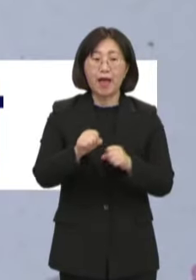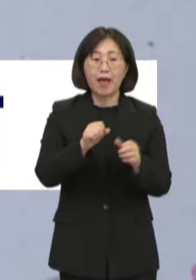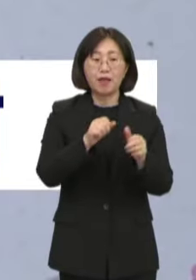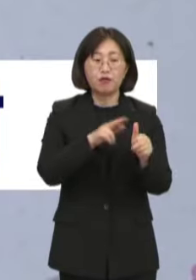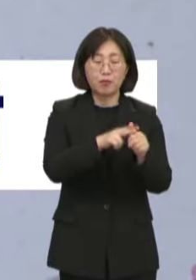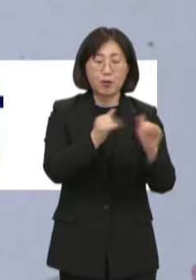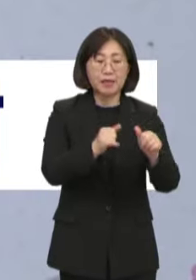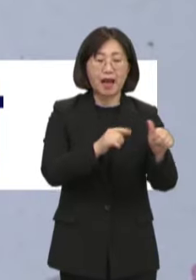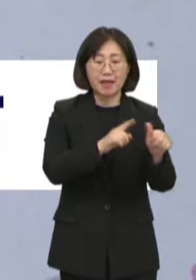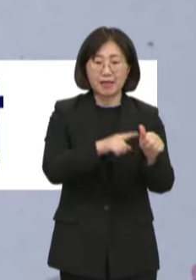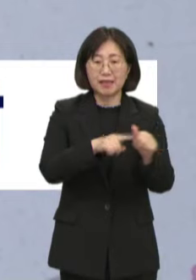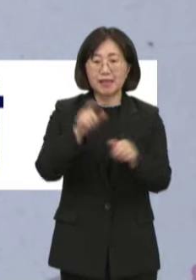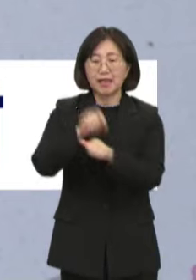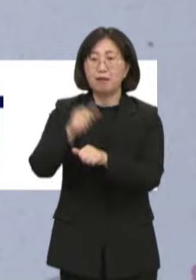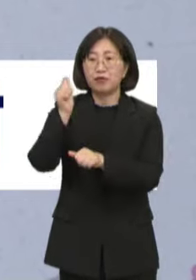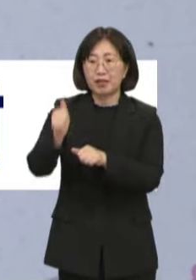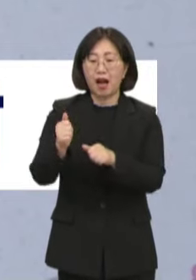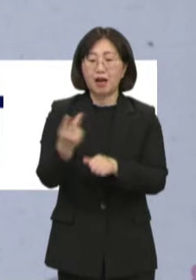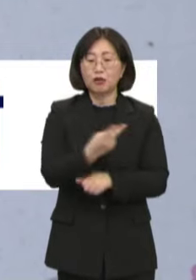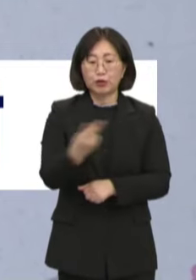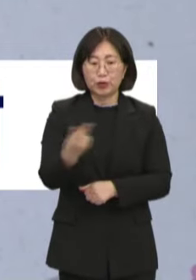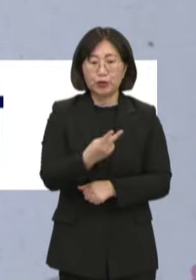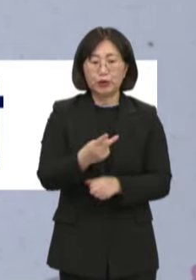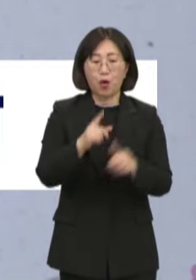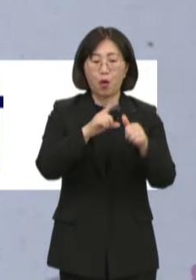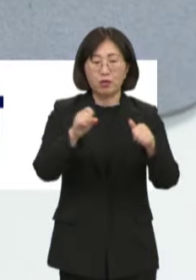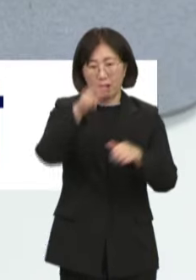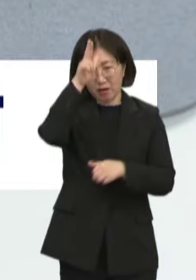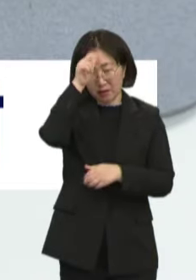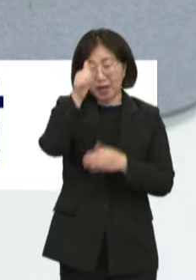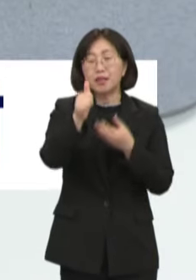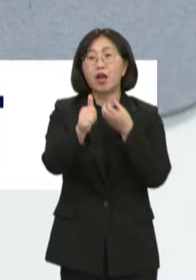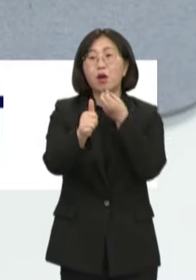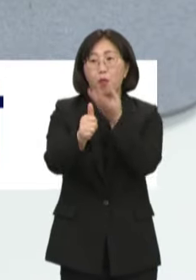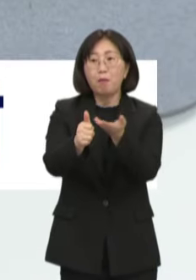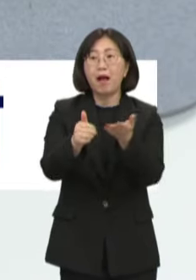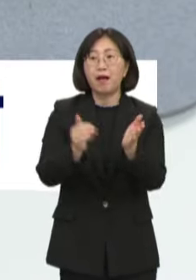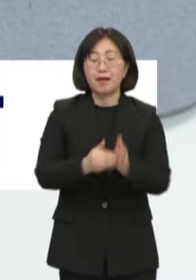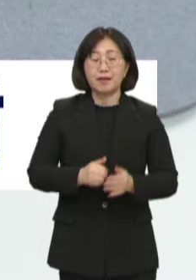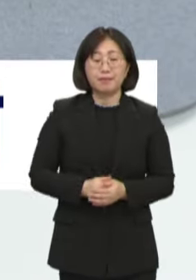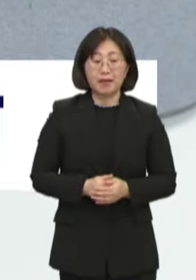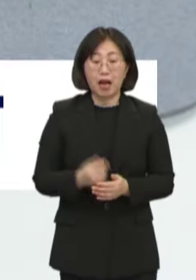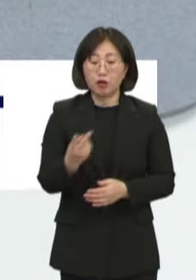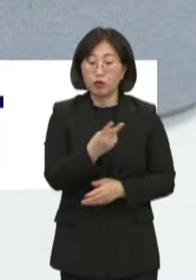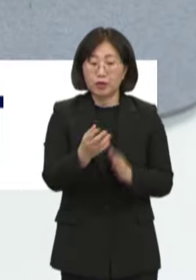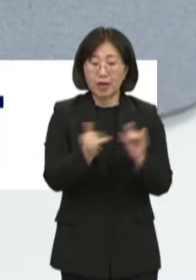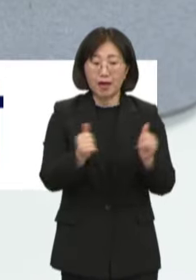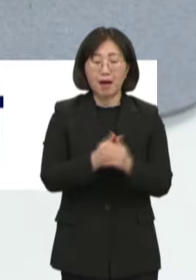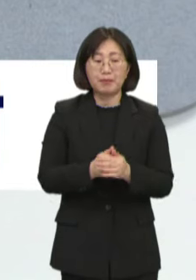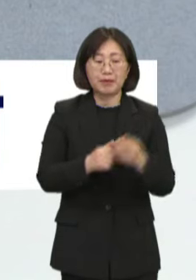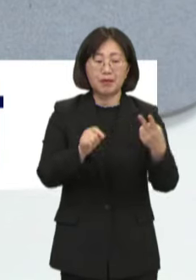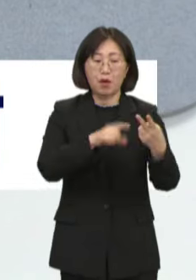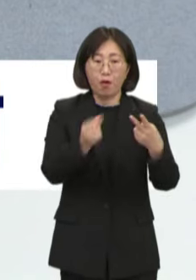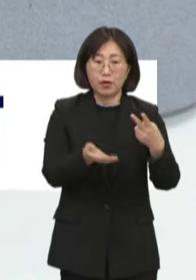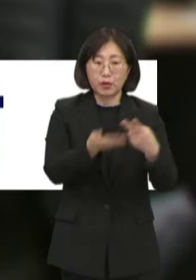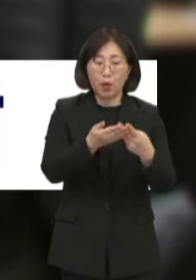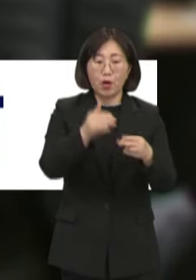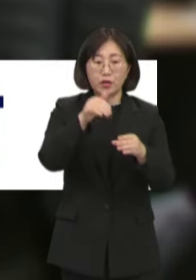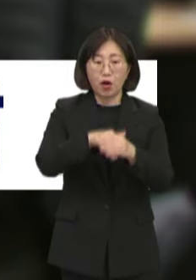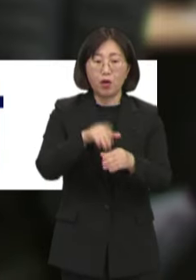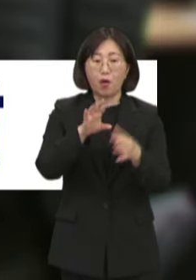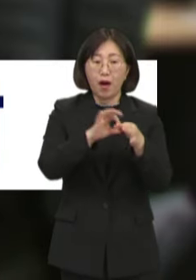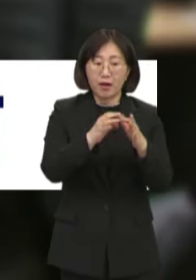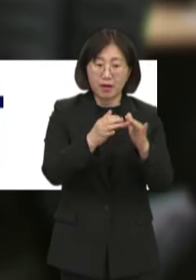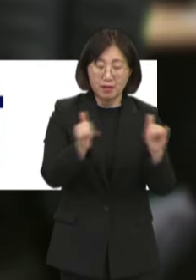예비후보자 A씨와 선거사무장 B씨를 홍성경찰서에 고발했습니다. A씨와 B씨는 지난달 초 선거사무